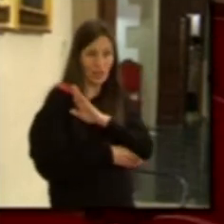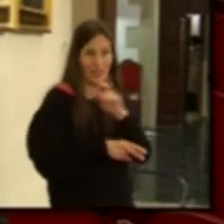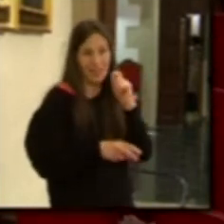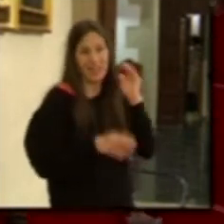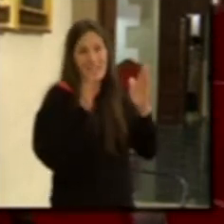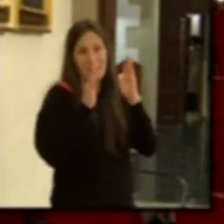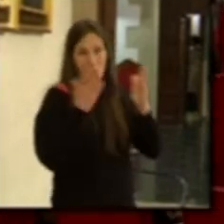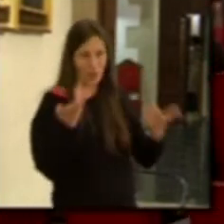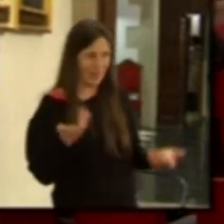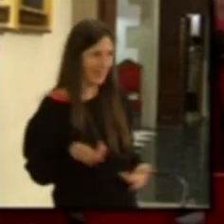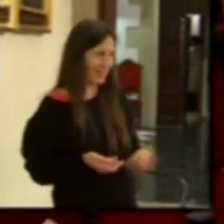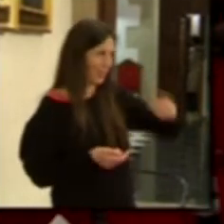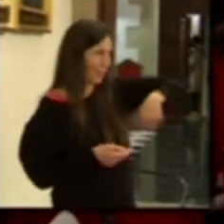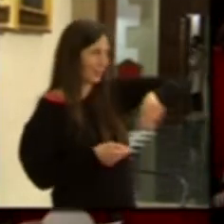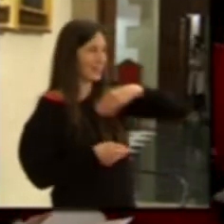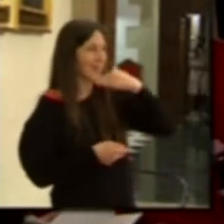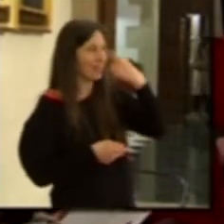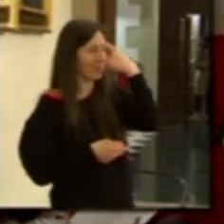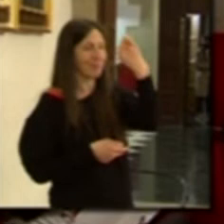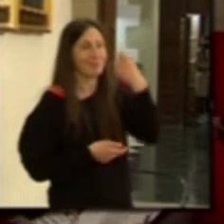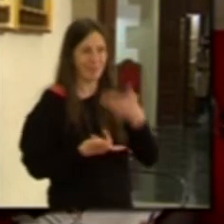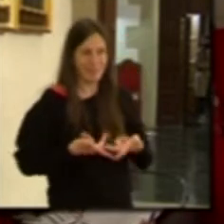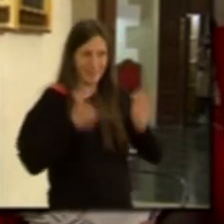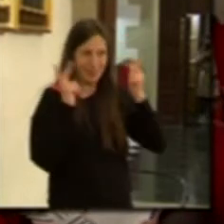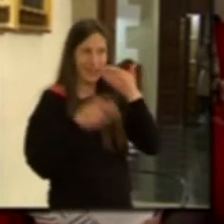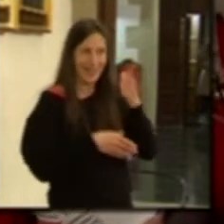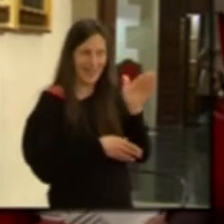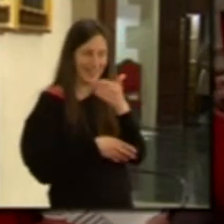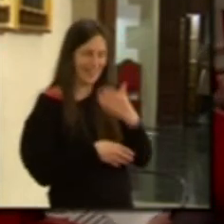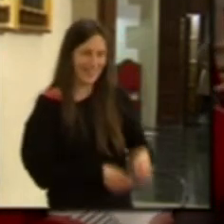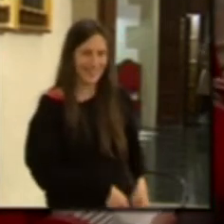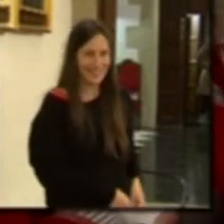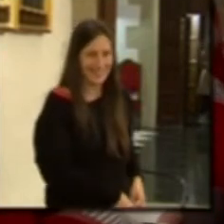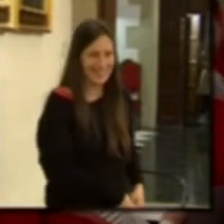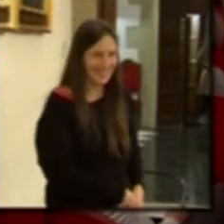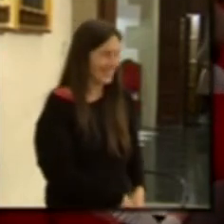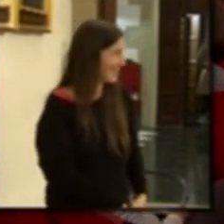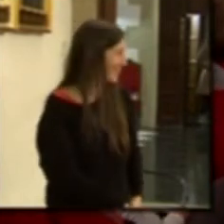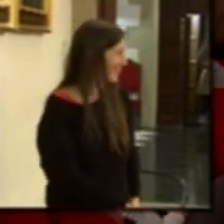Si us la sabeu, podeu cantar, eh? Ben aviat s'han